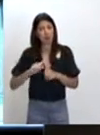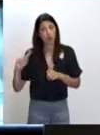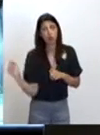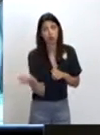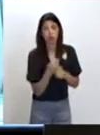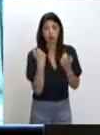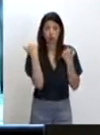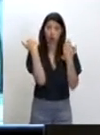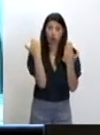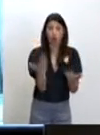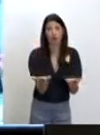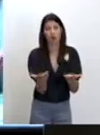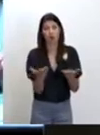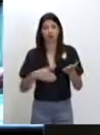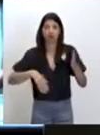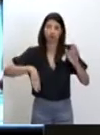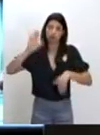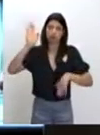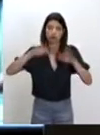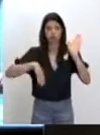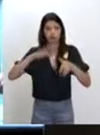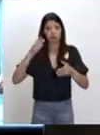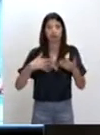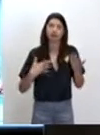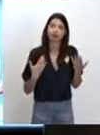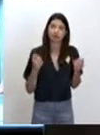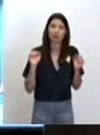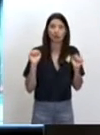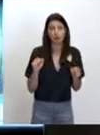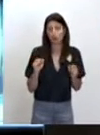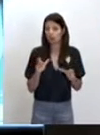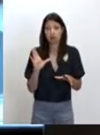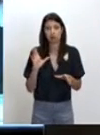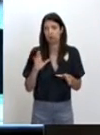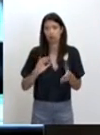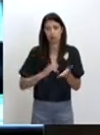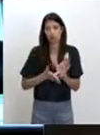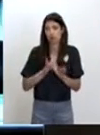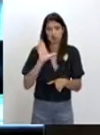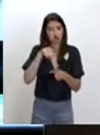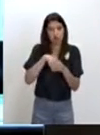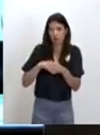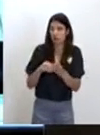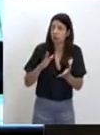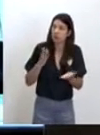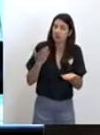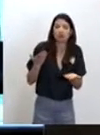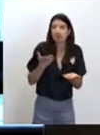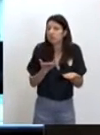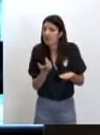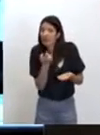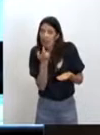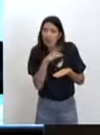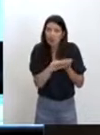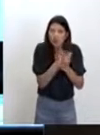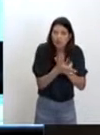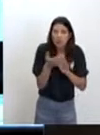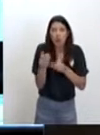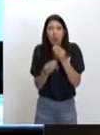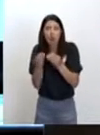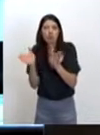que toutes les offres soient analysées, y compris les offres du secteur associatif ou du secteur de l'économie sociale et